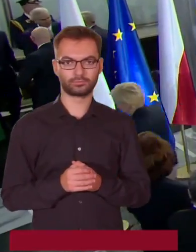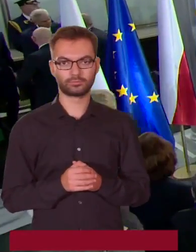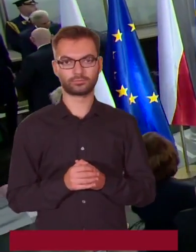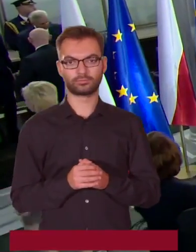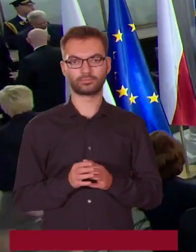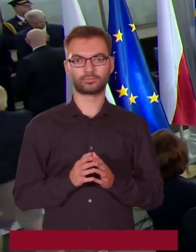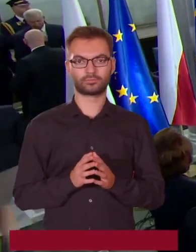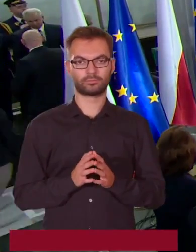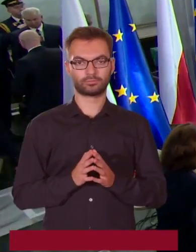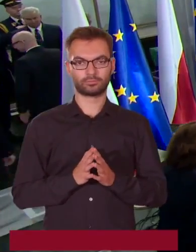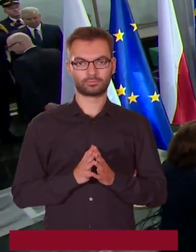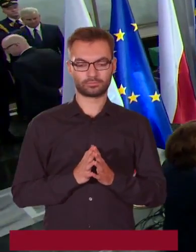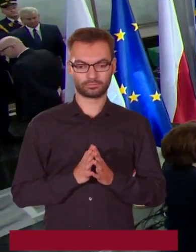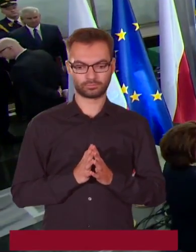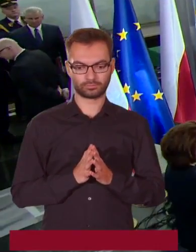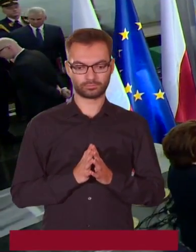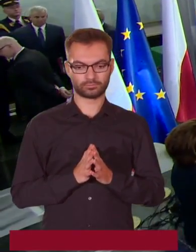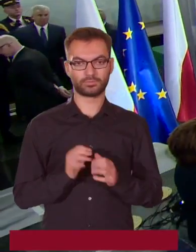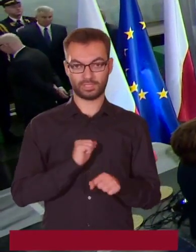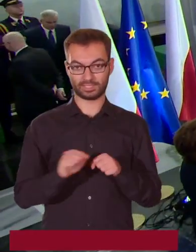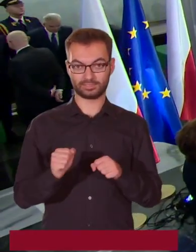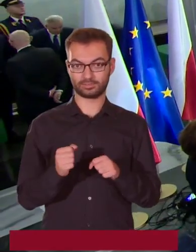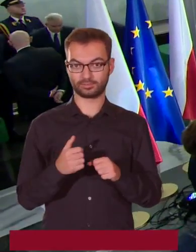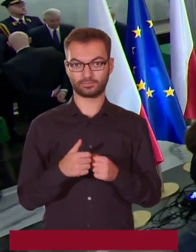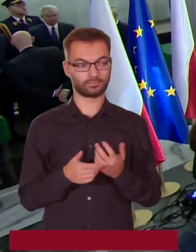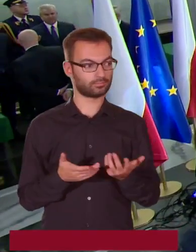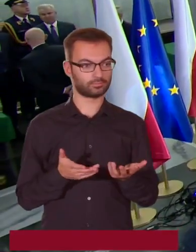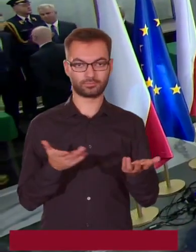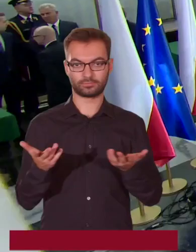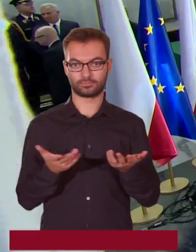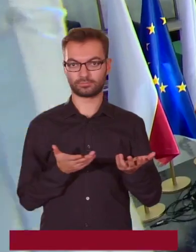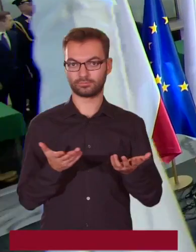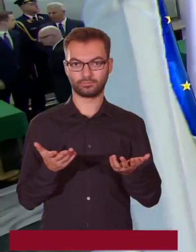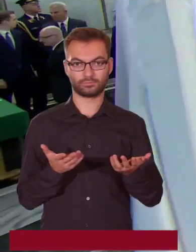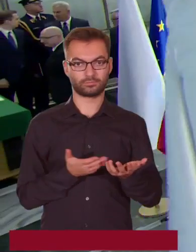Czy jest obecny pan Stanisław Tadeusz Huskowski?